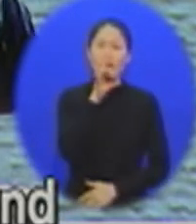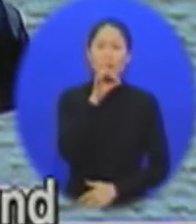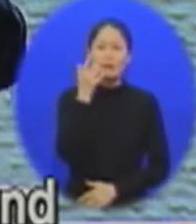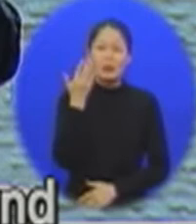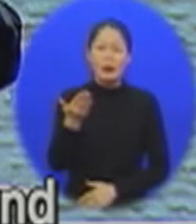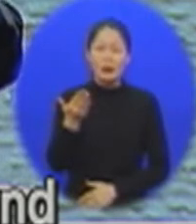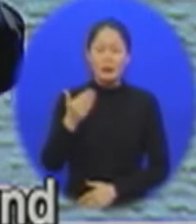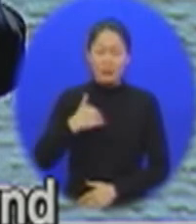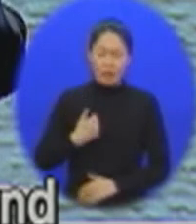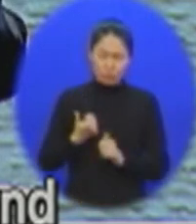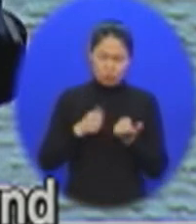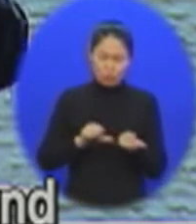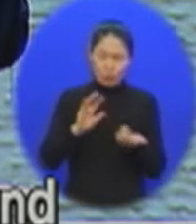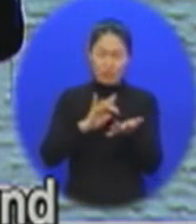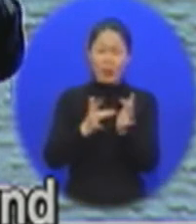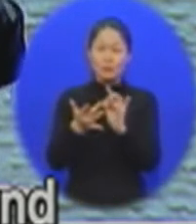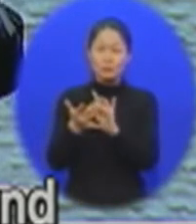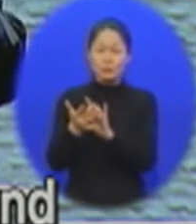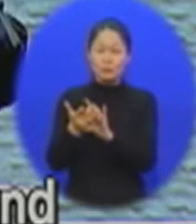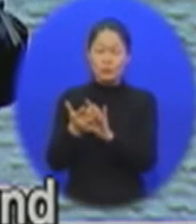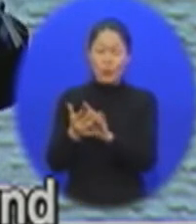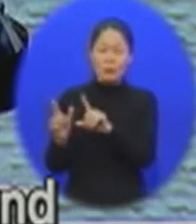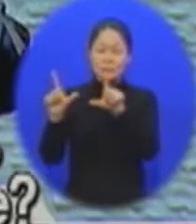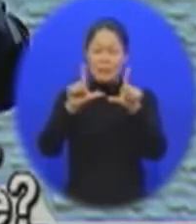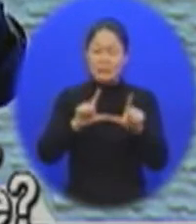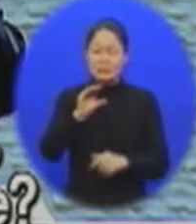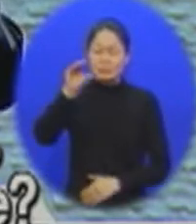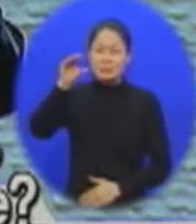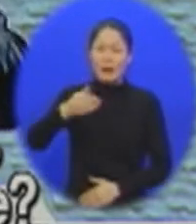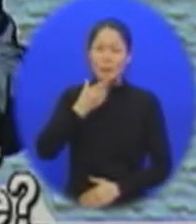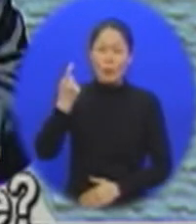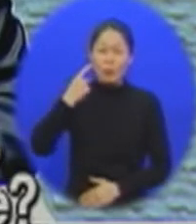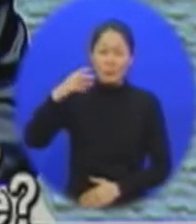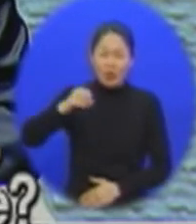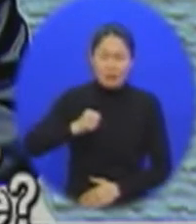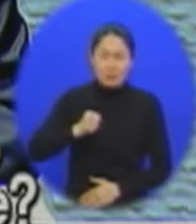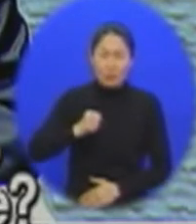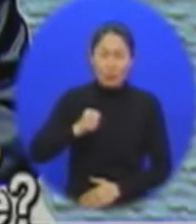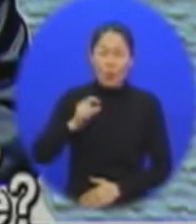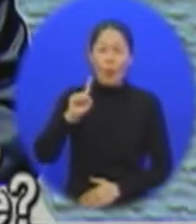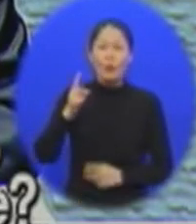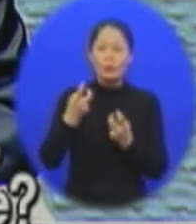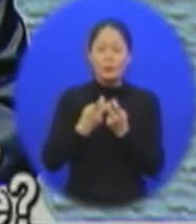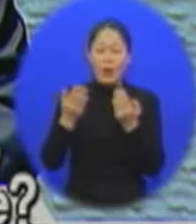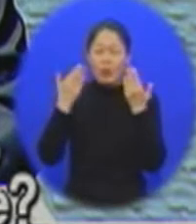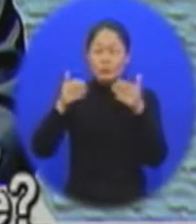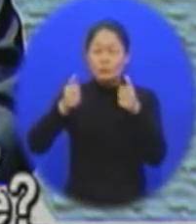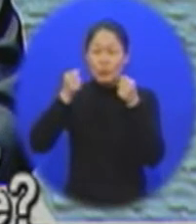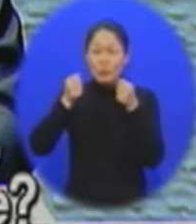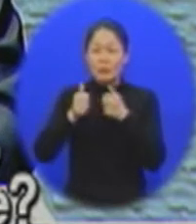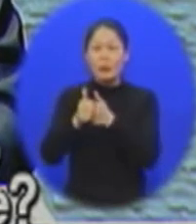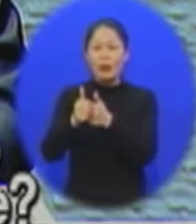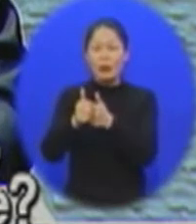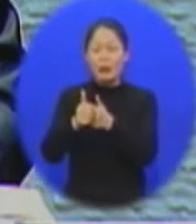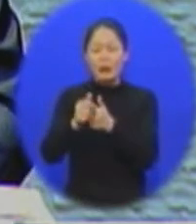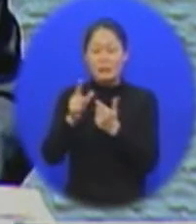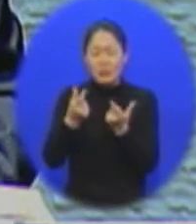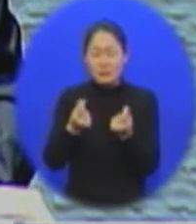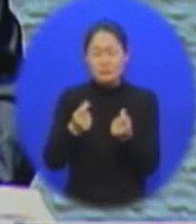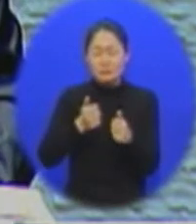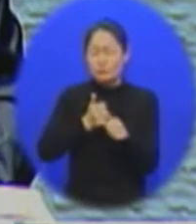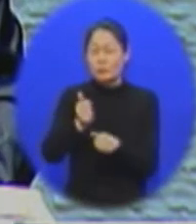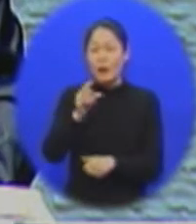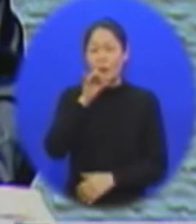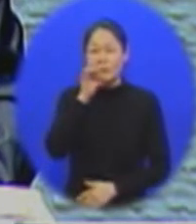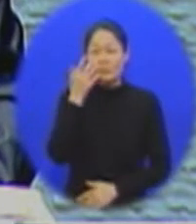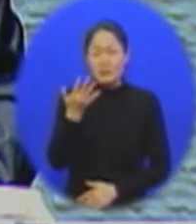나는 죽고 예수로 사는 그 십자가의 복음을 가지고 어떻게 크게 해결이 안 자나 말입니다 내일이면 3일